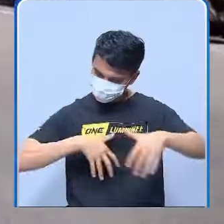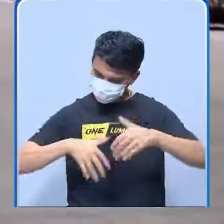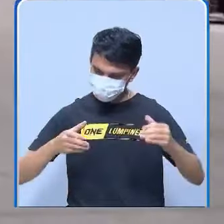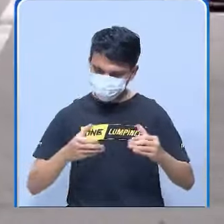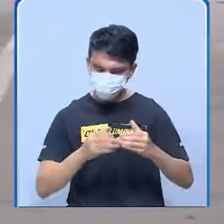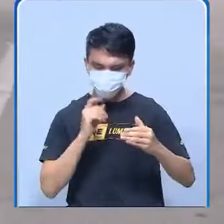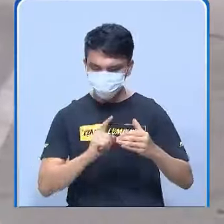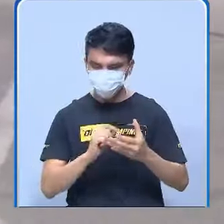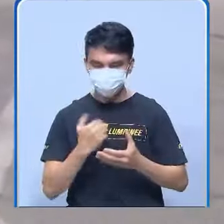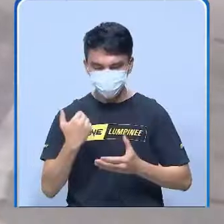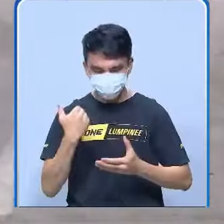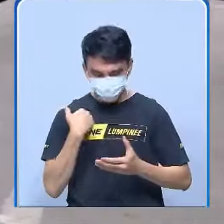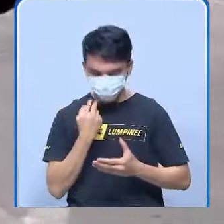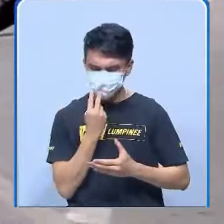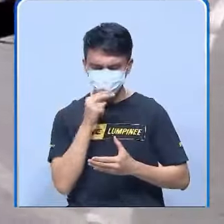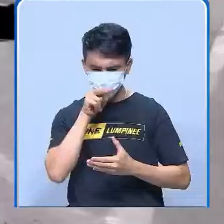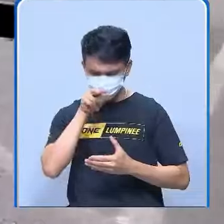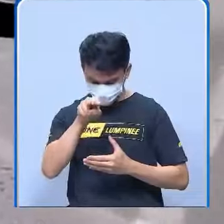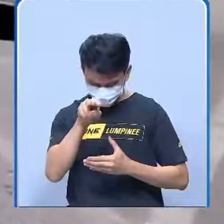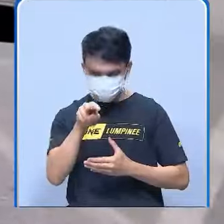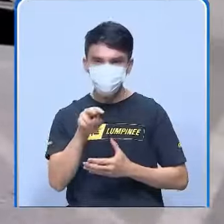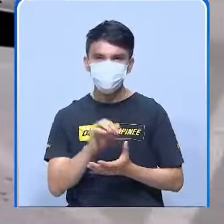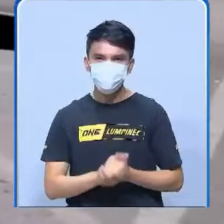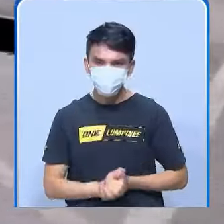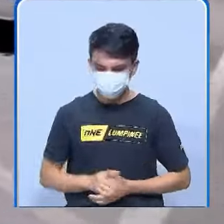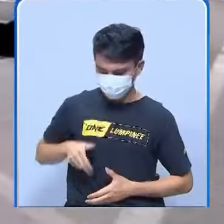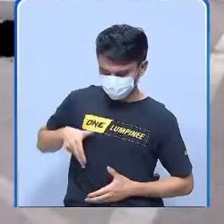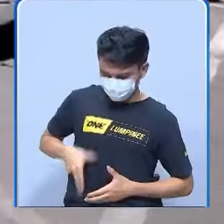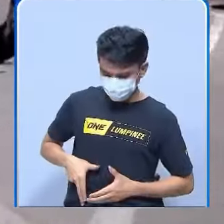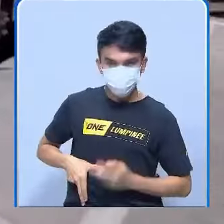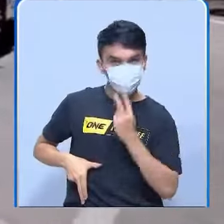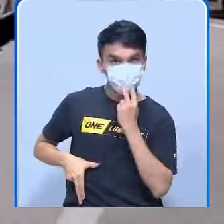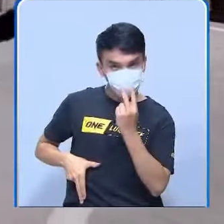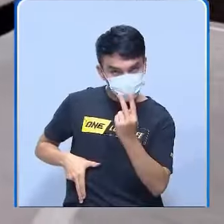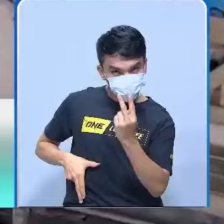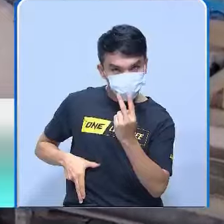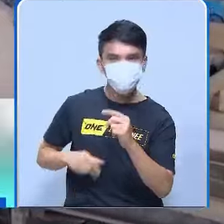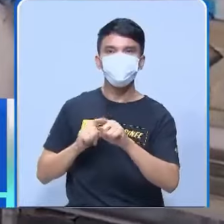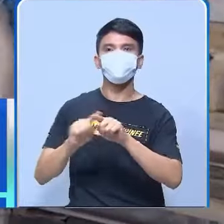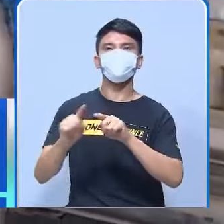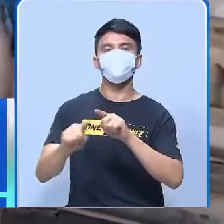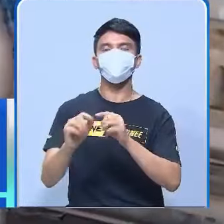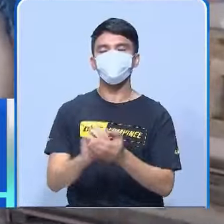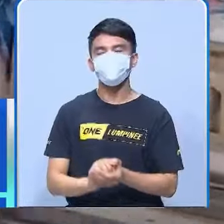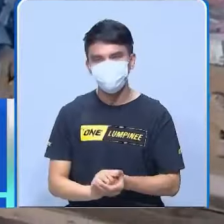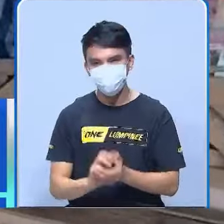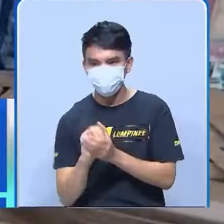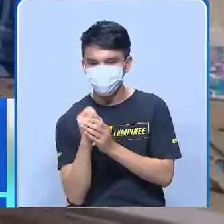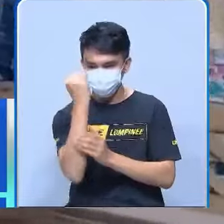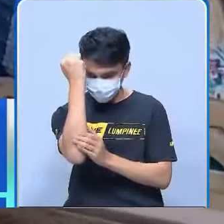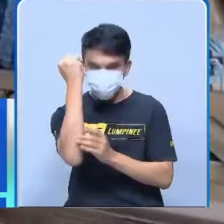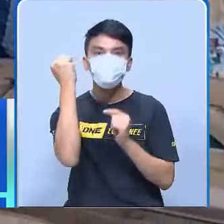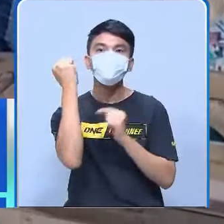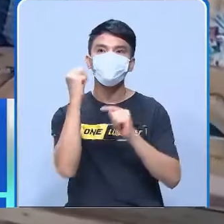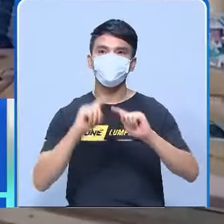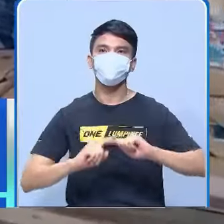เหตุเหมือนพกมาหลายอย่างผมดูที่พยายามจะเอาเหน็บเข้าเอวน่ะเมื่อสักครู่เนี้ยที่ชัดๆเนี่ยน่าจะมีมีดใช่มีแล้วก็มีมีไม้